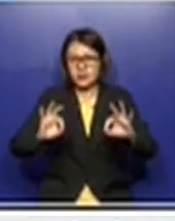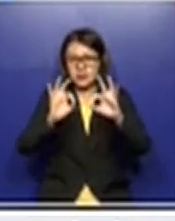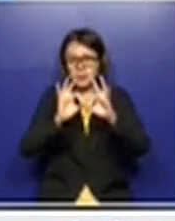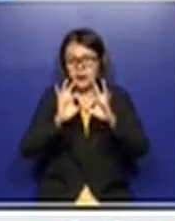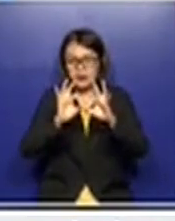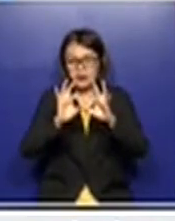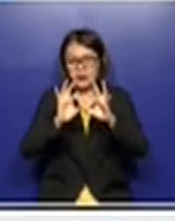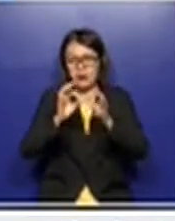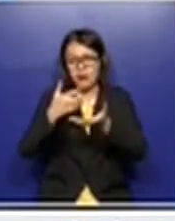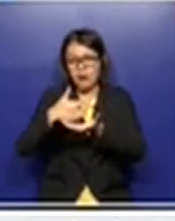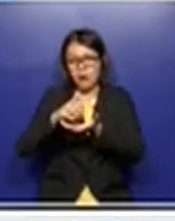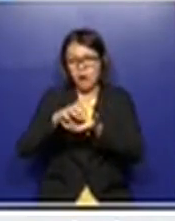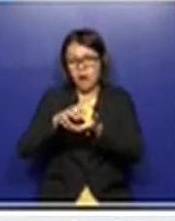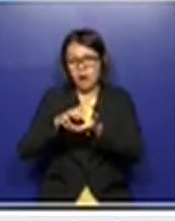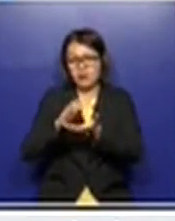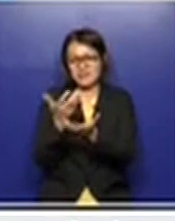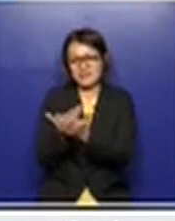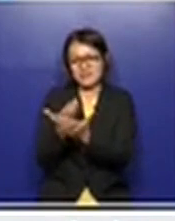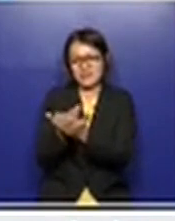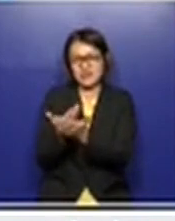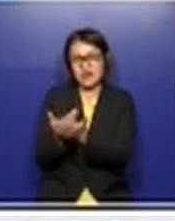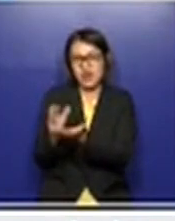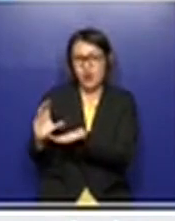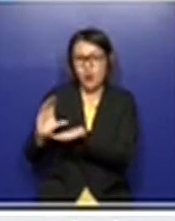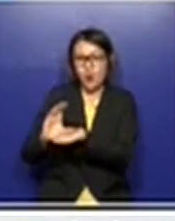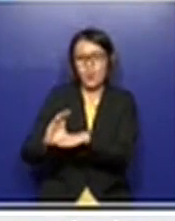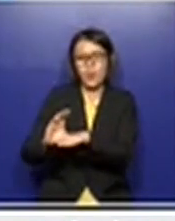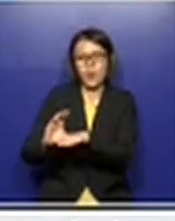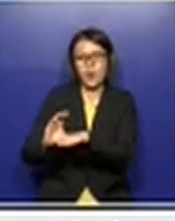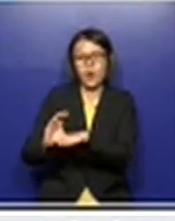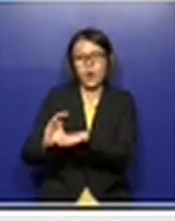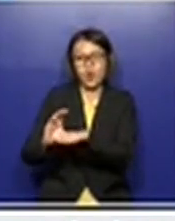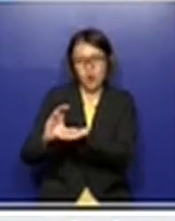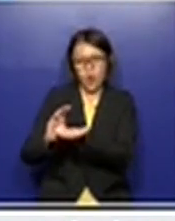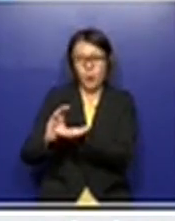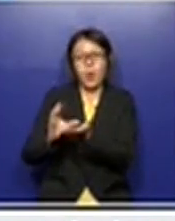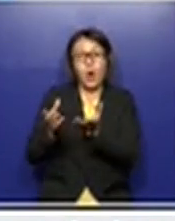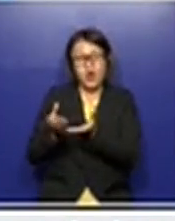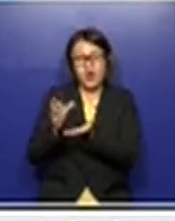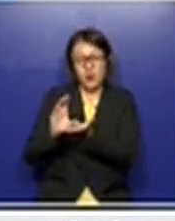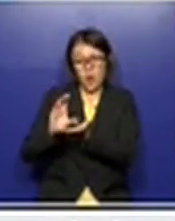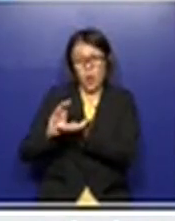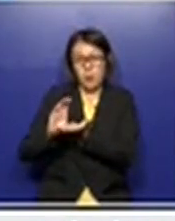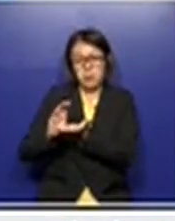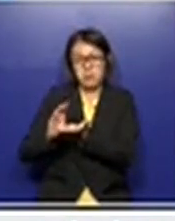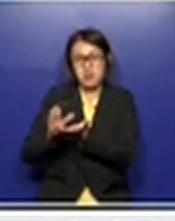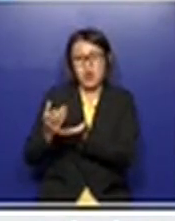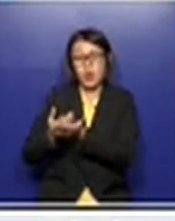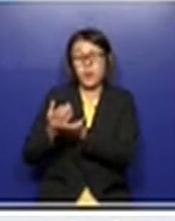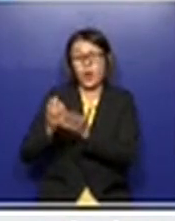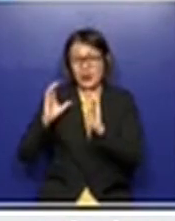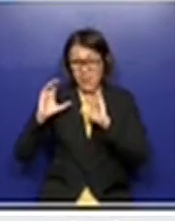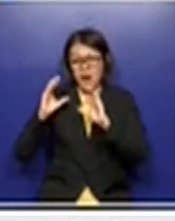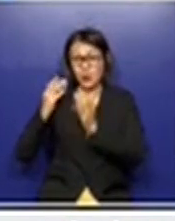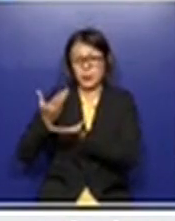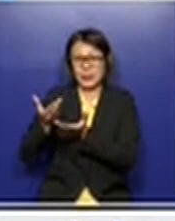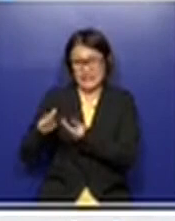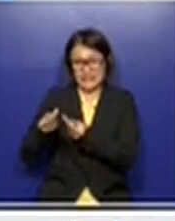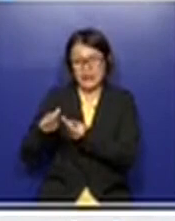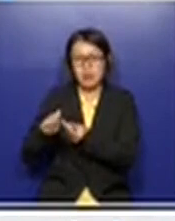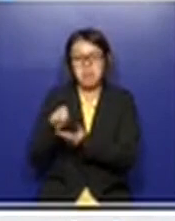ว่าท่านใช้เงินงบประมาณของแผ่นดินใช้เงินแผ่นดินไปเป็นจำนวนมาก